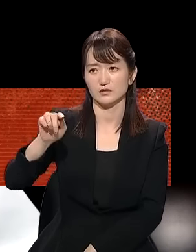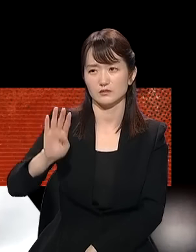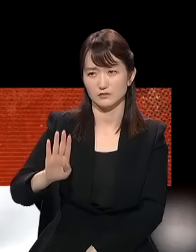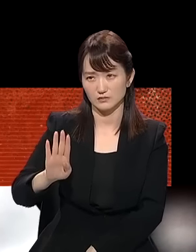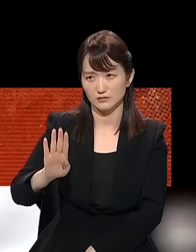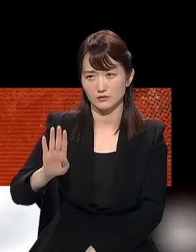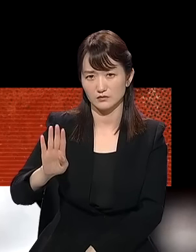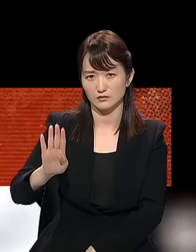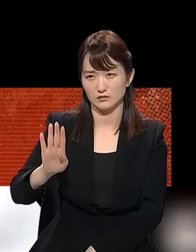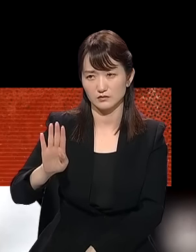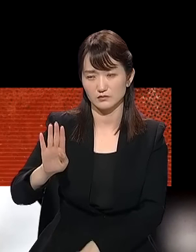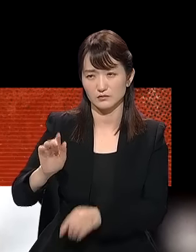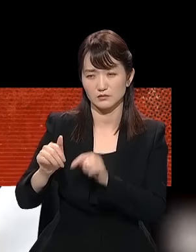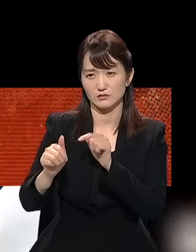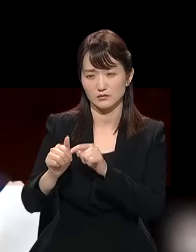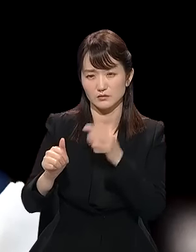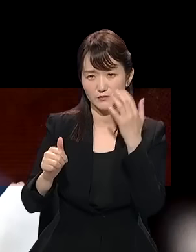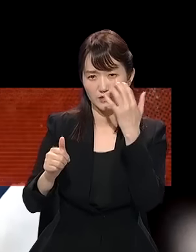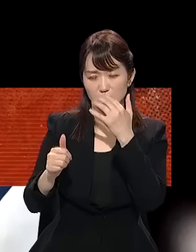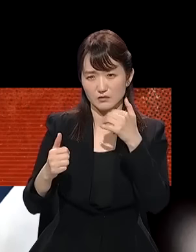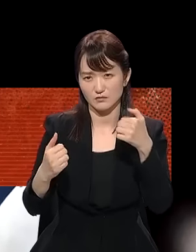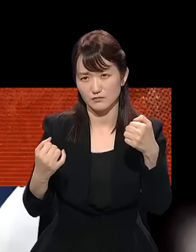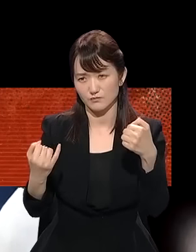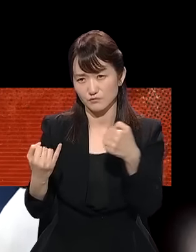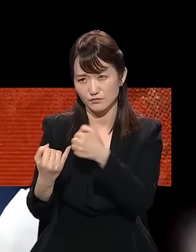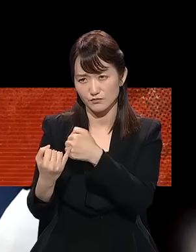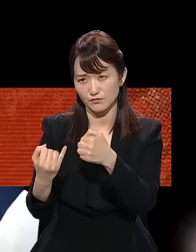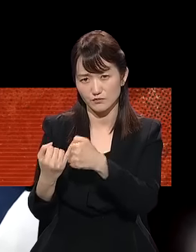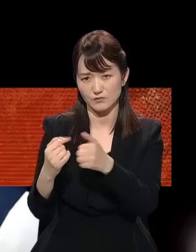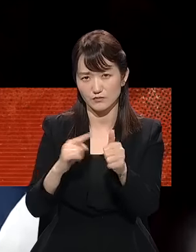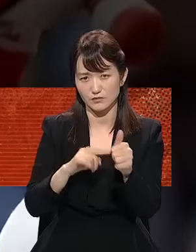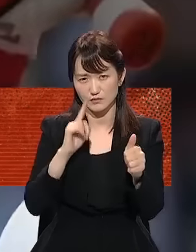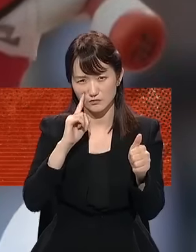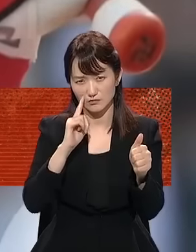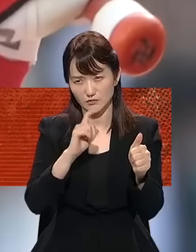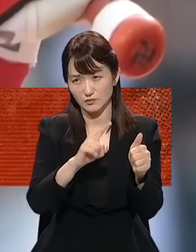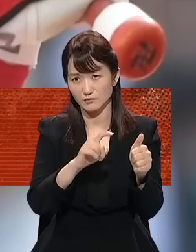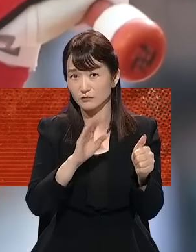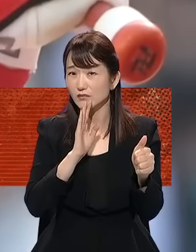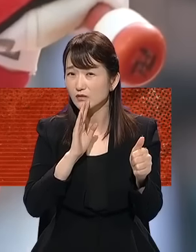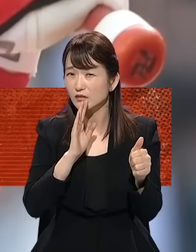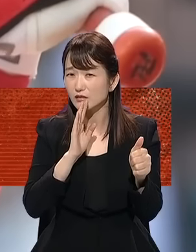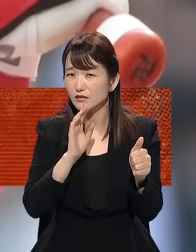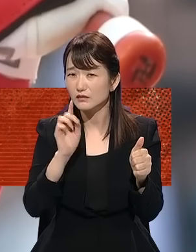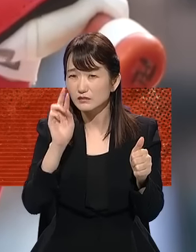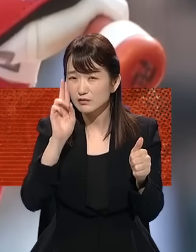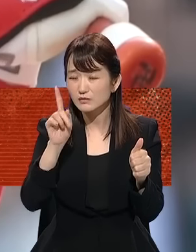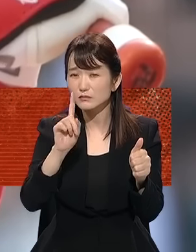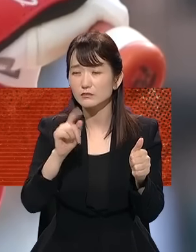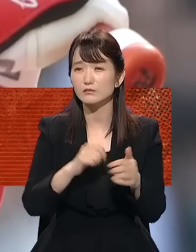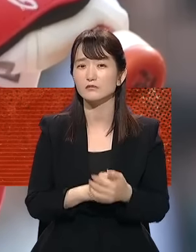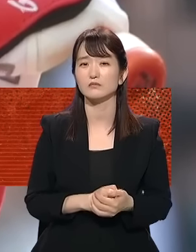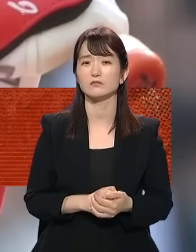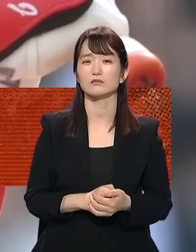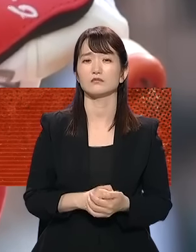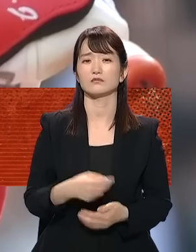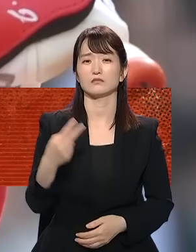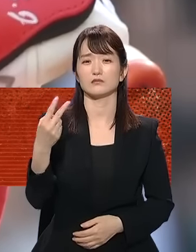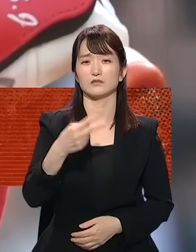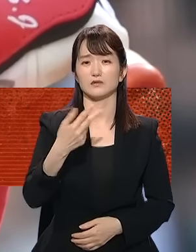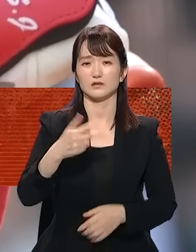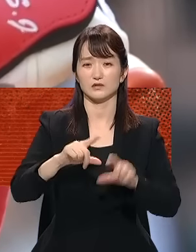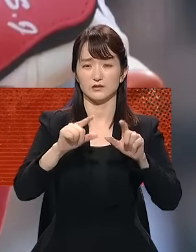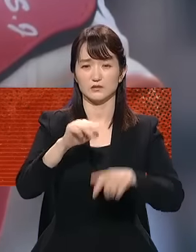손아섭이 가해자다라고 의심하기 시작했습니다 맞나요네이 손화섭 선수는 2007년 롯데